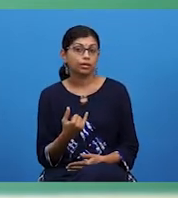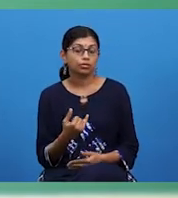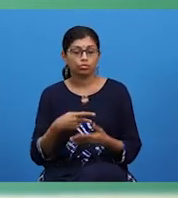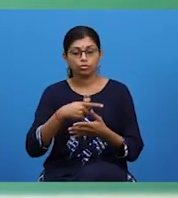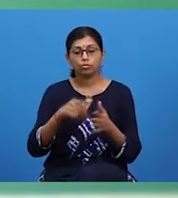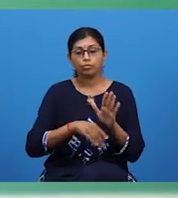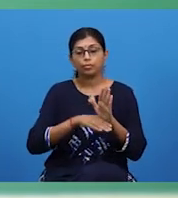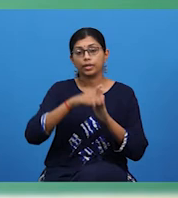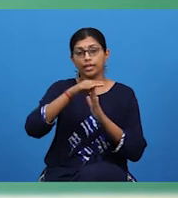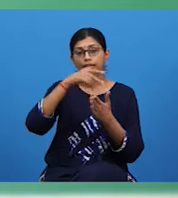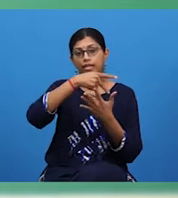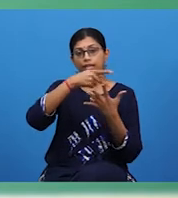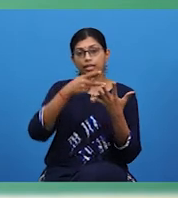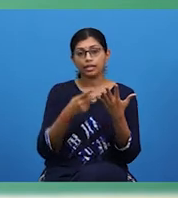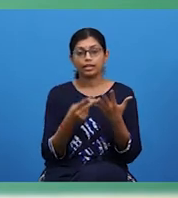penyerapan.